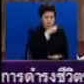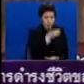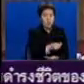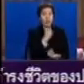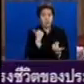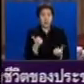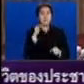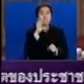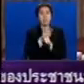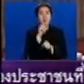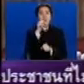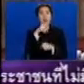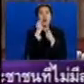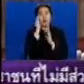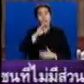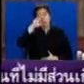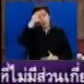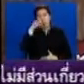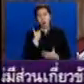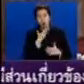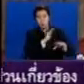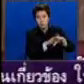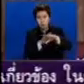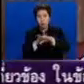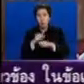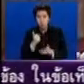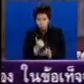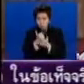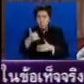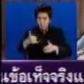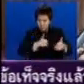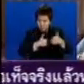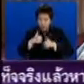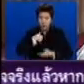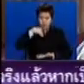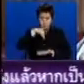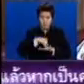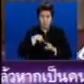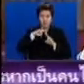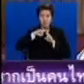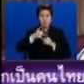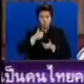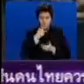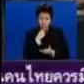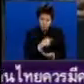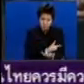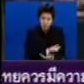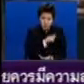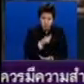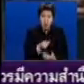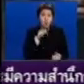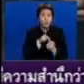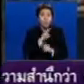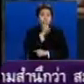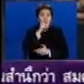ความต้องการของผู้ป่วยและขอให้ประชาชนร่วมบริจาคเลือดอย่างสม่ำเสมอซึ่งเลือดมักจะขาดแคลนโดยเฉพาะช่วงวันหยุดยาวของเทศ